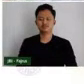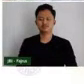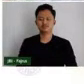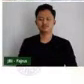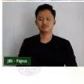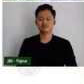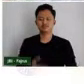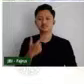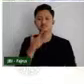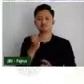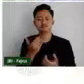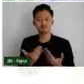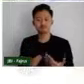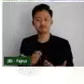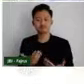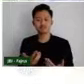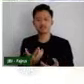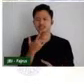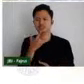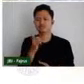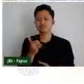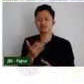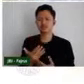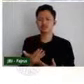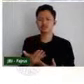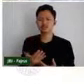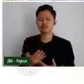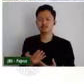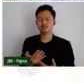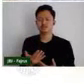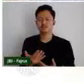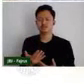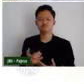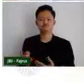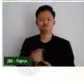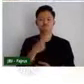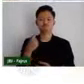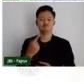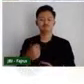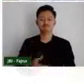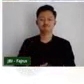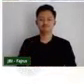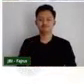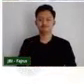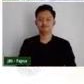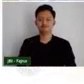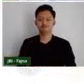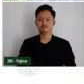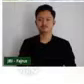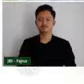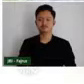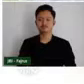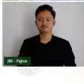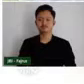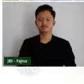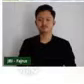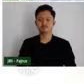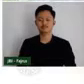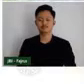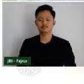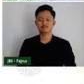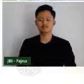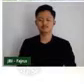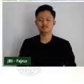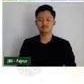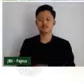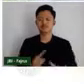tinggi silakan, masih di tahap rendah silakan. Namun kita tetap berpatokan bahwa